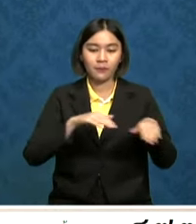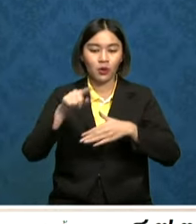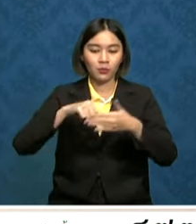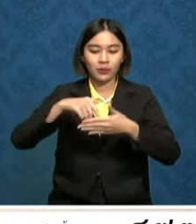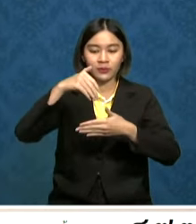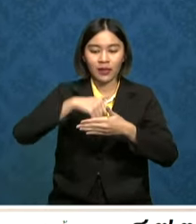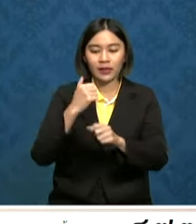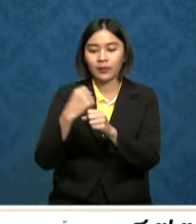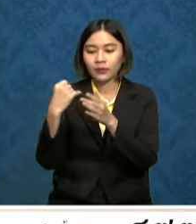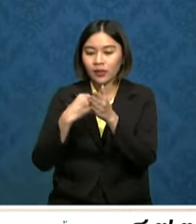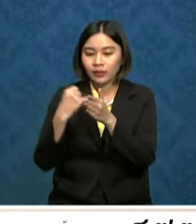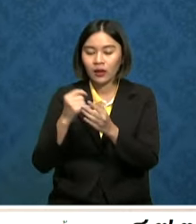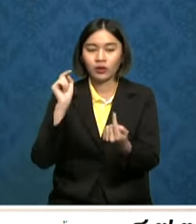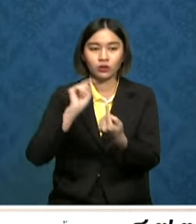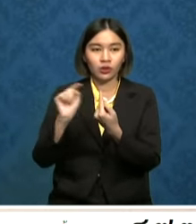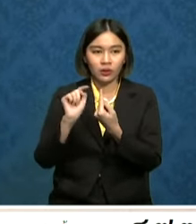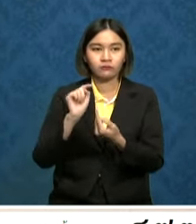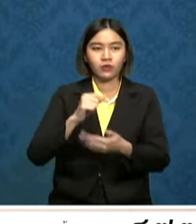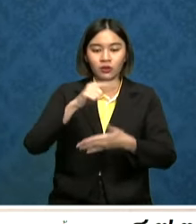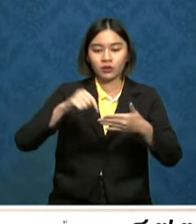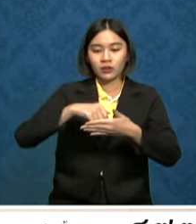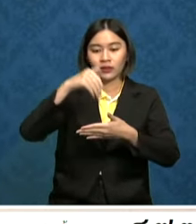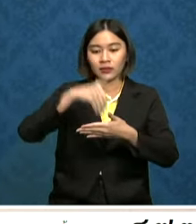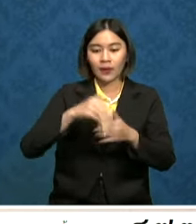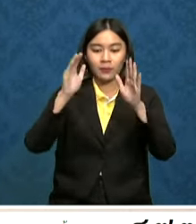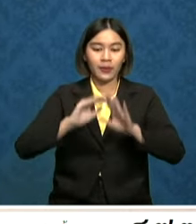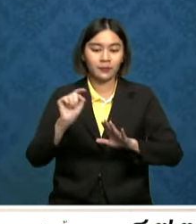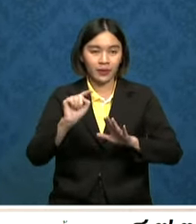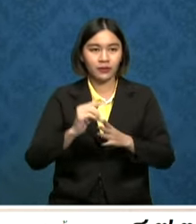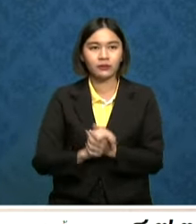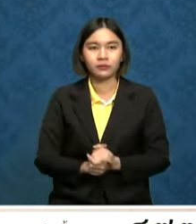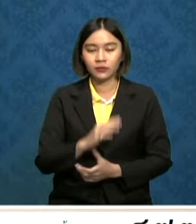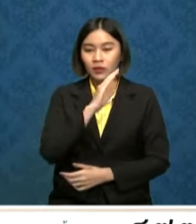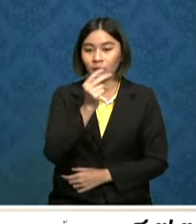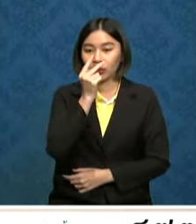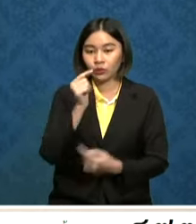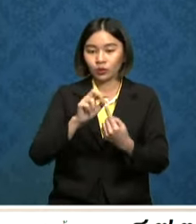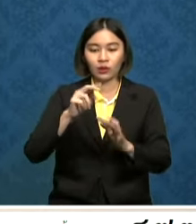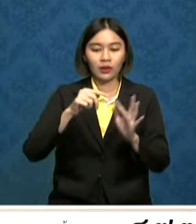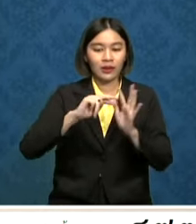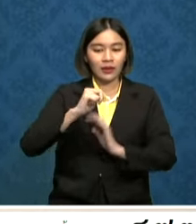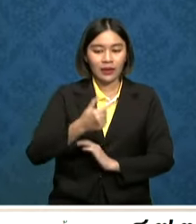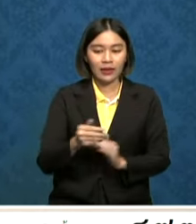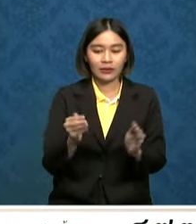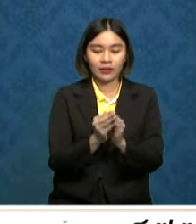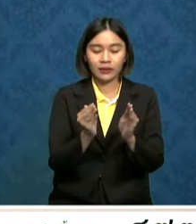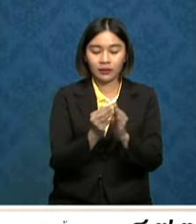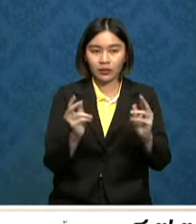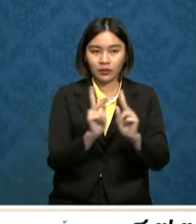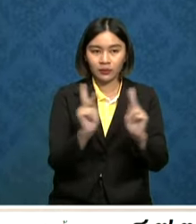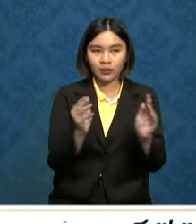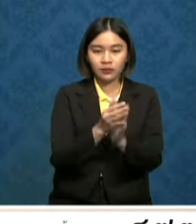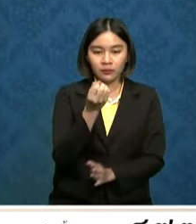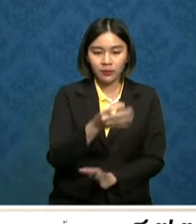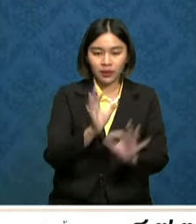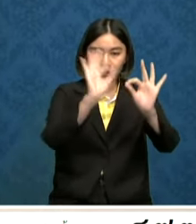ยิ่งขึ้นนั้นเนี่ยควรจะครอบคลุมถึงการเลือกตั้งประเภทอะไรบ้างถ้าเราไปดูร่างของกรรมการเสียงข้างมากครับตัวข้อ